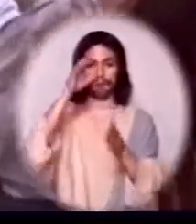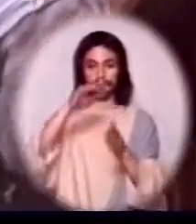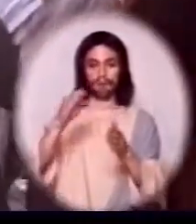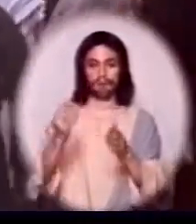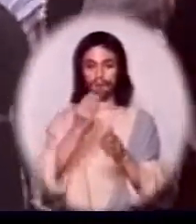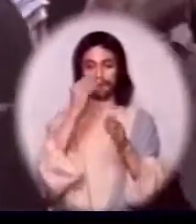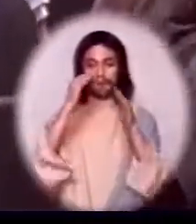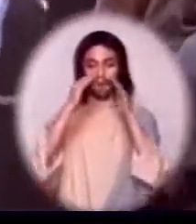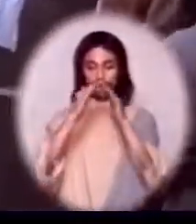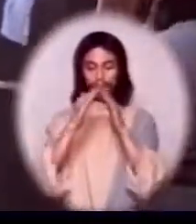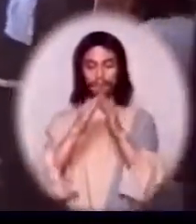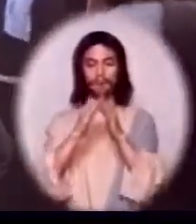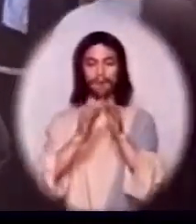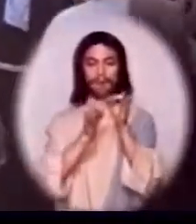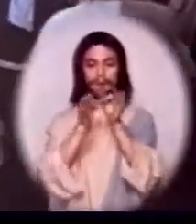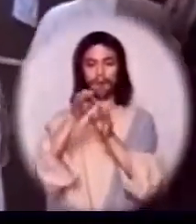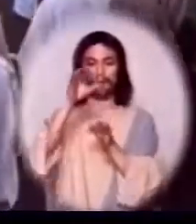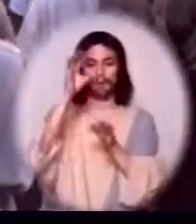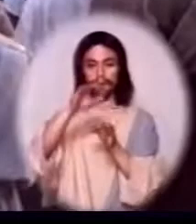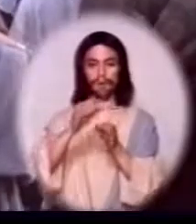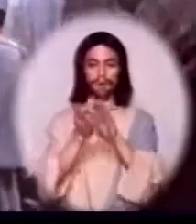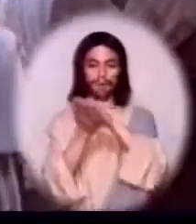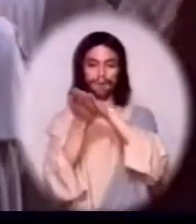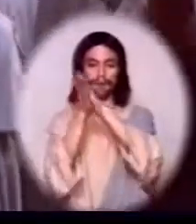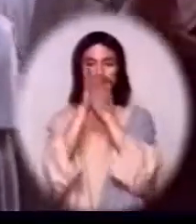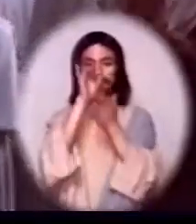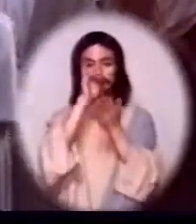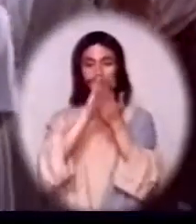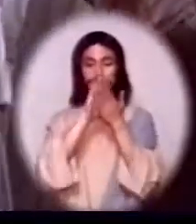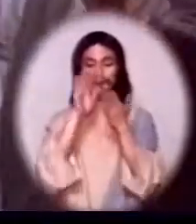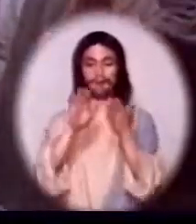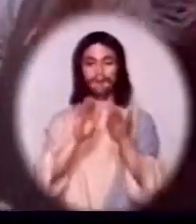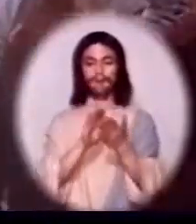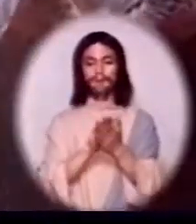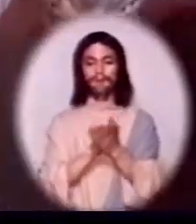예루살렘 성전은 예배보다는 장사하는 곳으로 변하고 있었습니다.